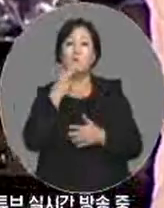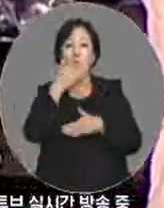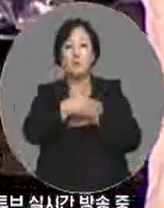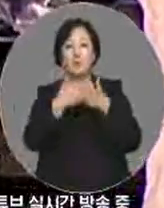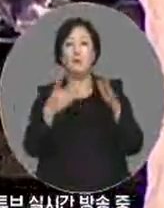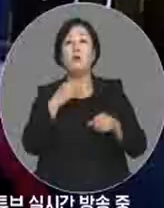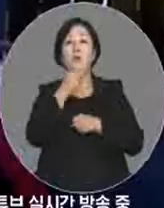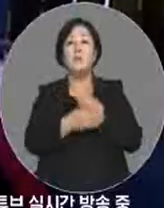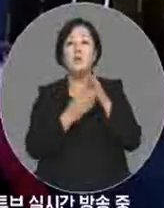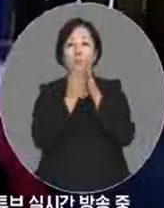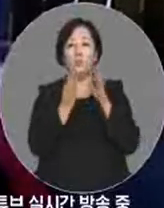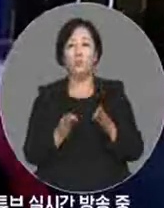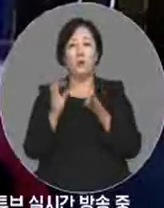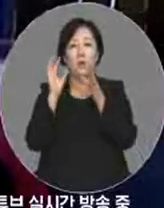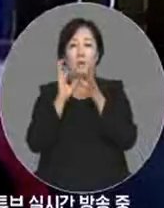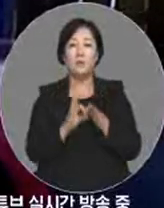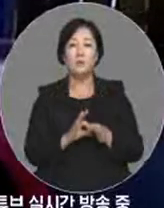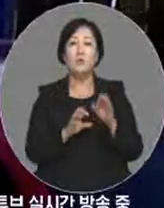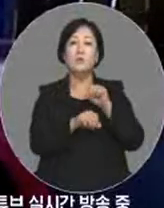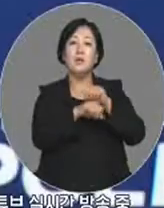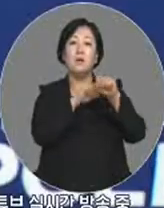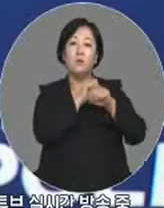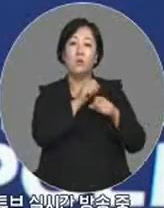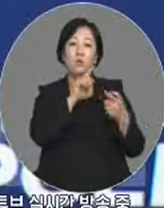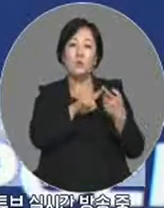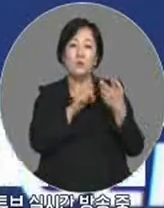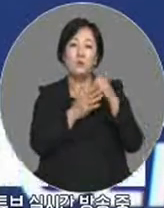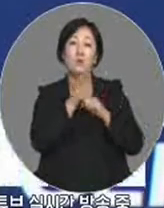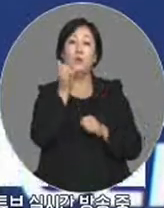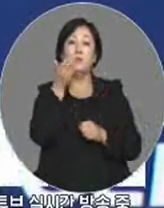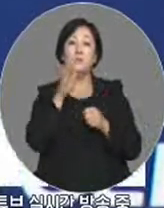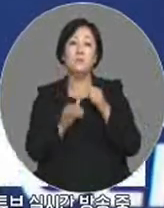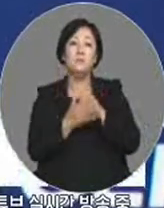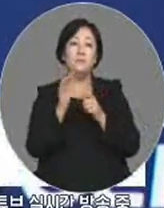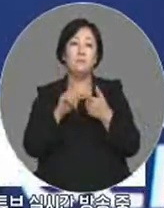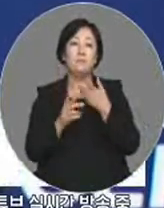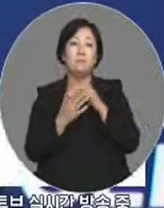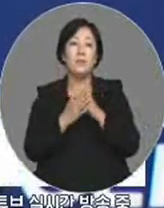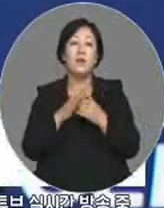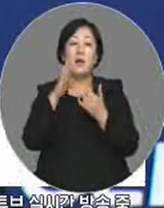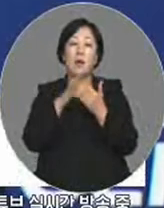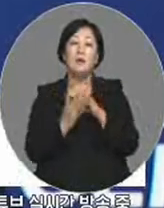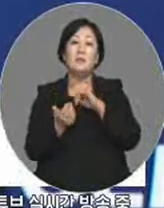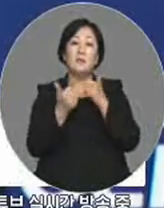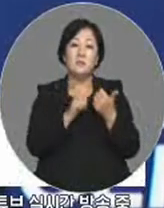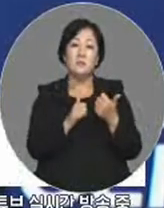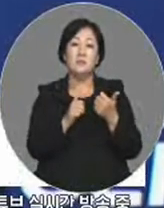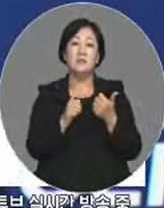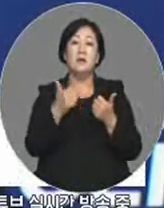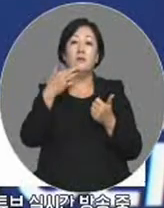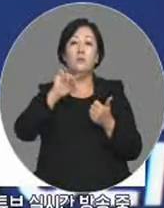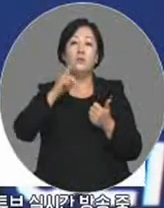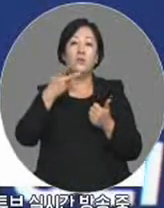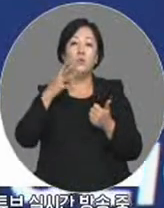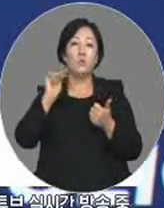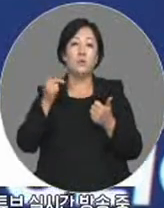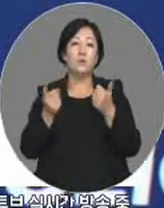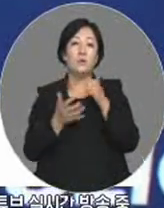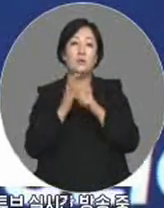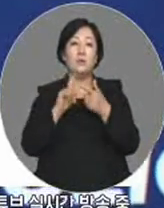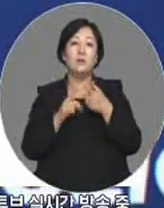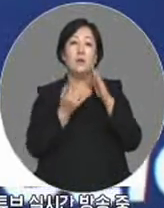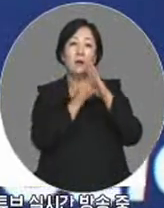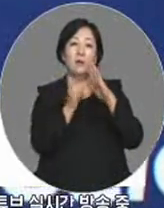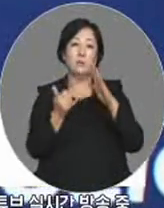4년가량 방치돼 있었습니다. Their bodies were concealed in two suitcases of similar size. These suitcases, together with a